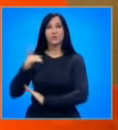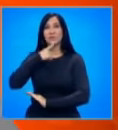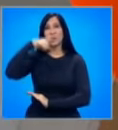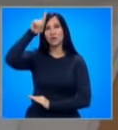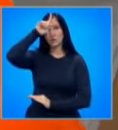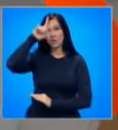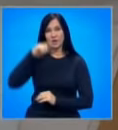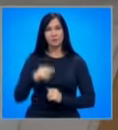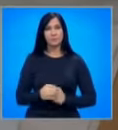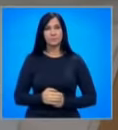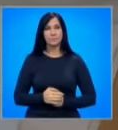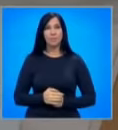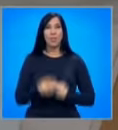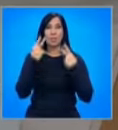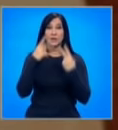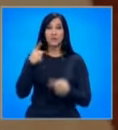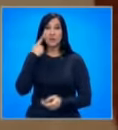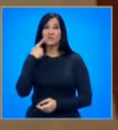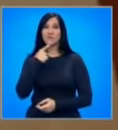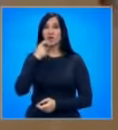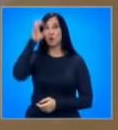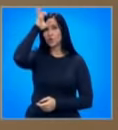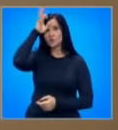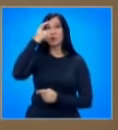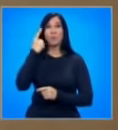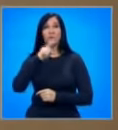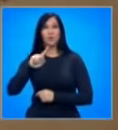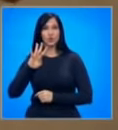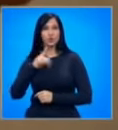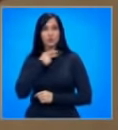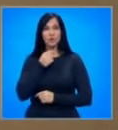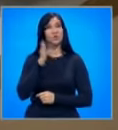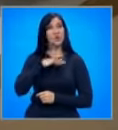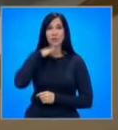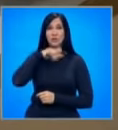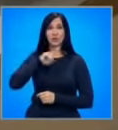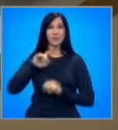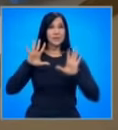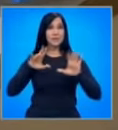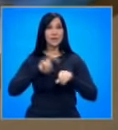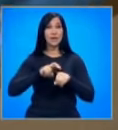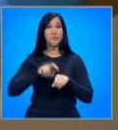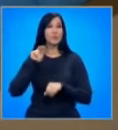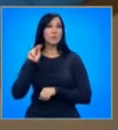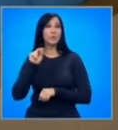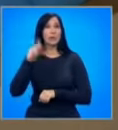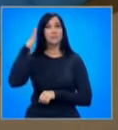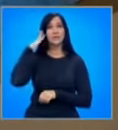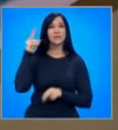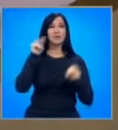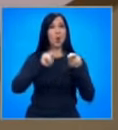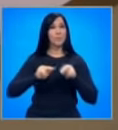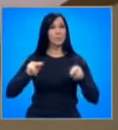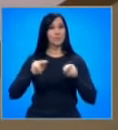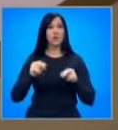София. Наличните тестове за учениците от 1 до 4 клас ще стигнат до 10 декември, предупредиха от Министерството на